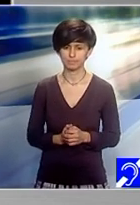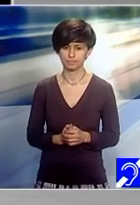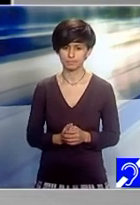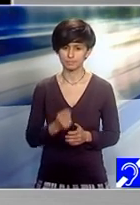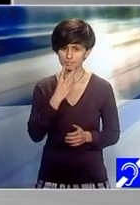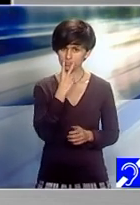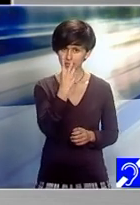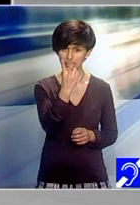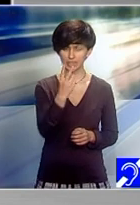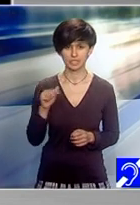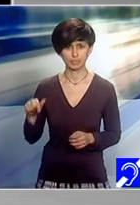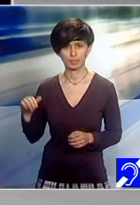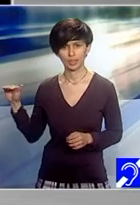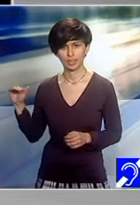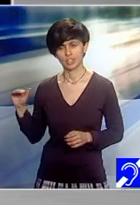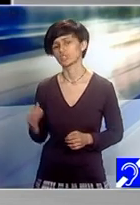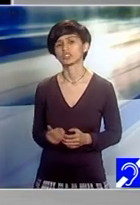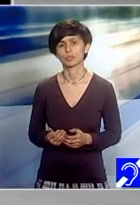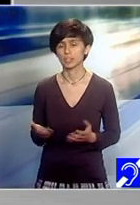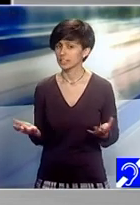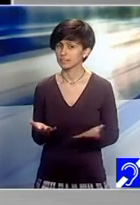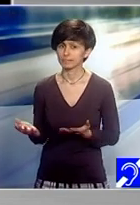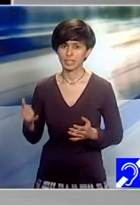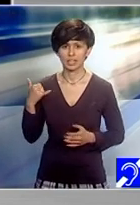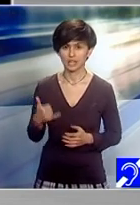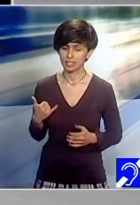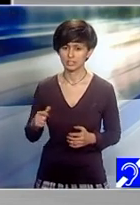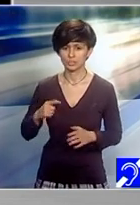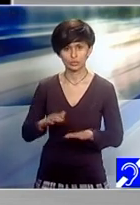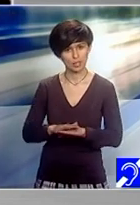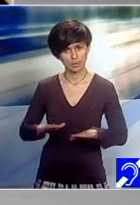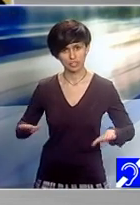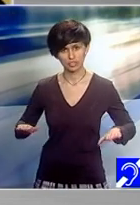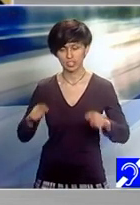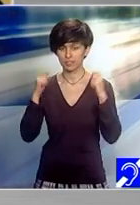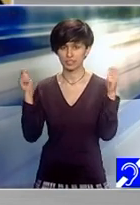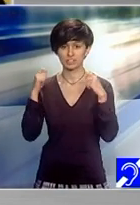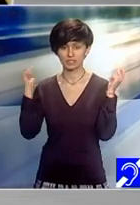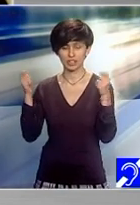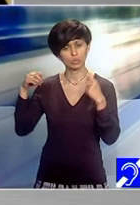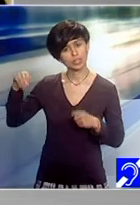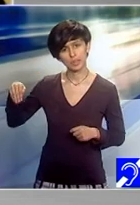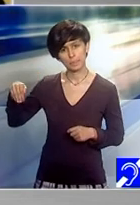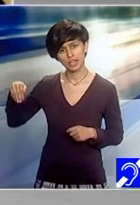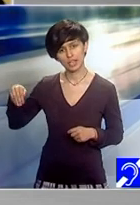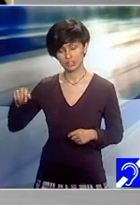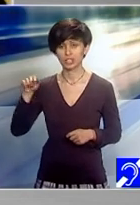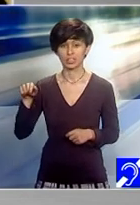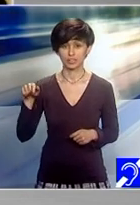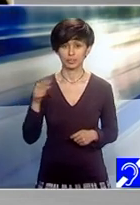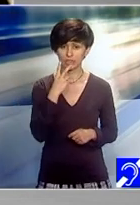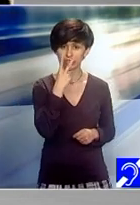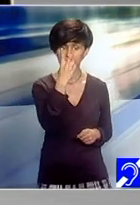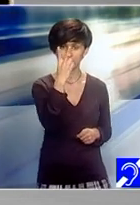astăzi se află pe scena Mirajelor, pe scena Festivalului Miraje, îi vedeți peste